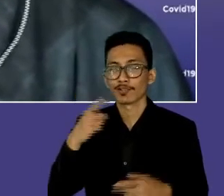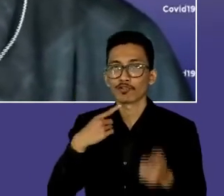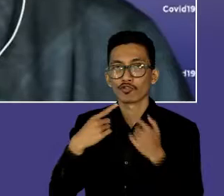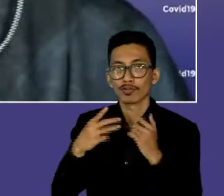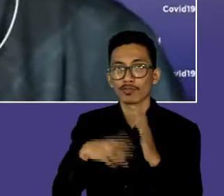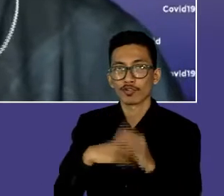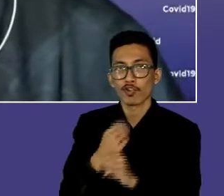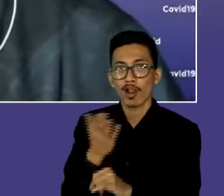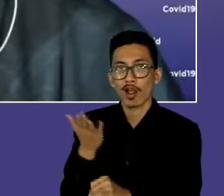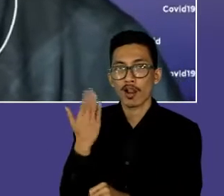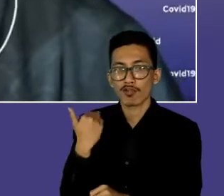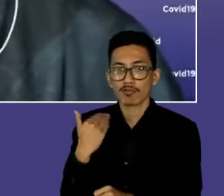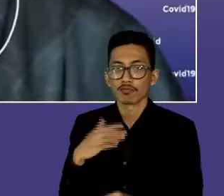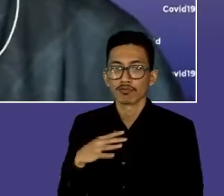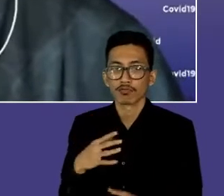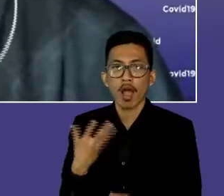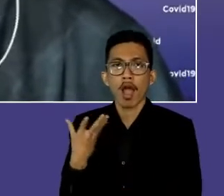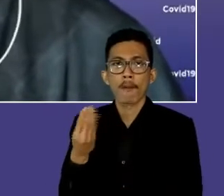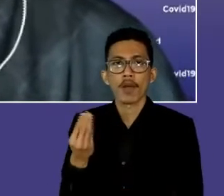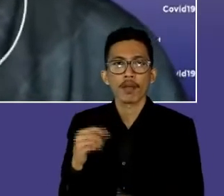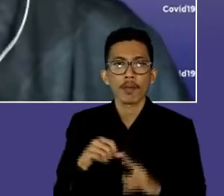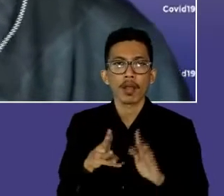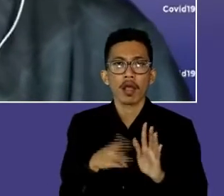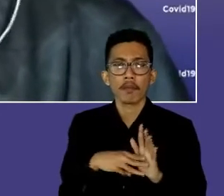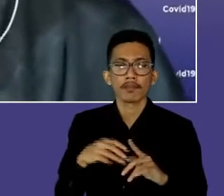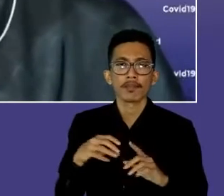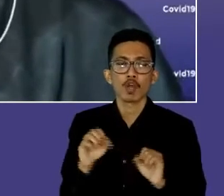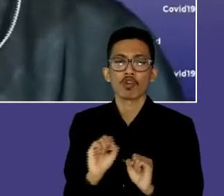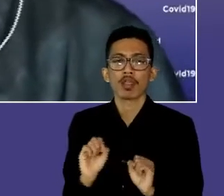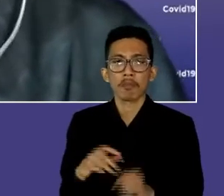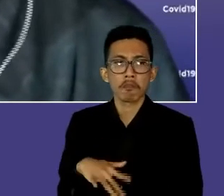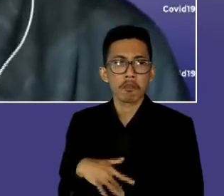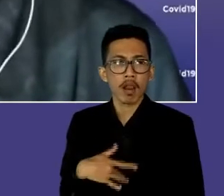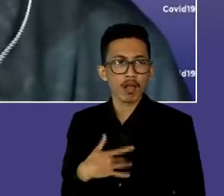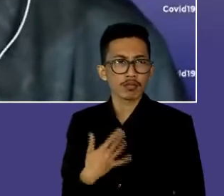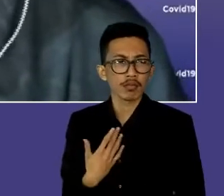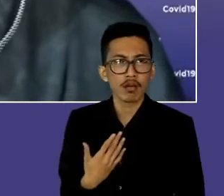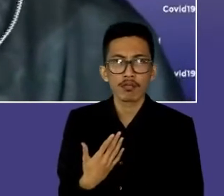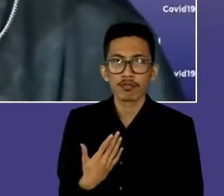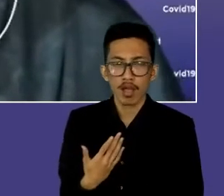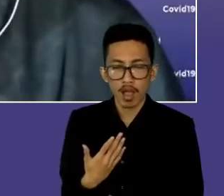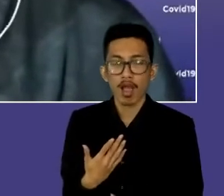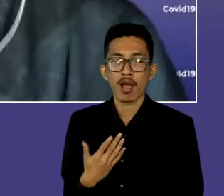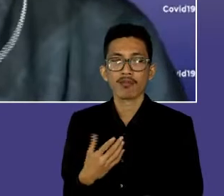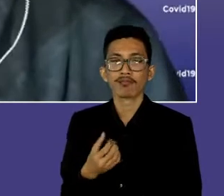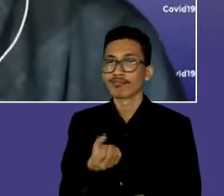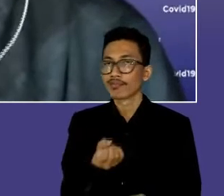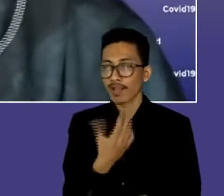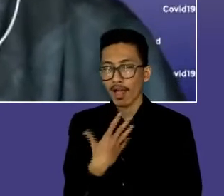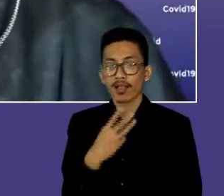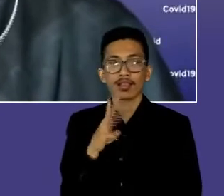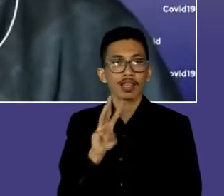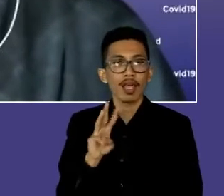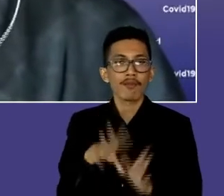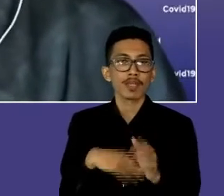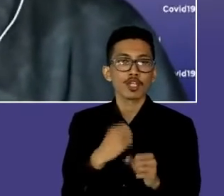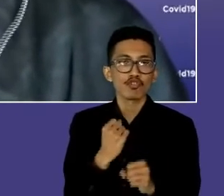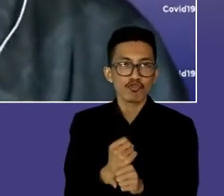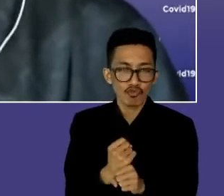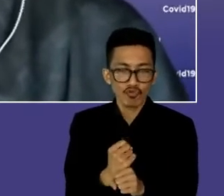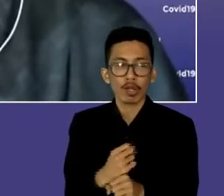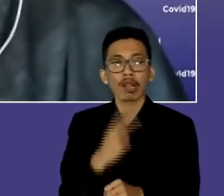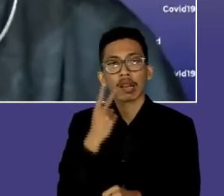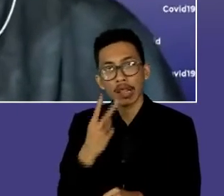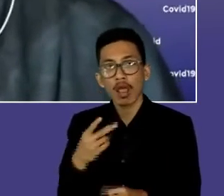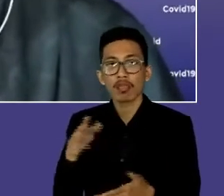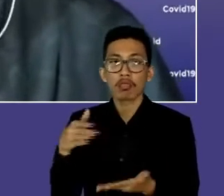kan nanya ya, kapan sih mulai bisa terasa nih efek PPKM darurat? Yes. Dan kemarin sudah kita bilang ya, minimal 3 minggu baru mulai bisa menunjukkan dampak.